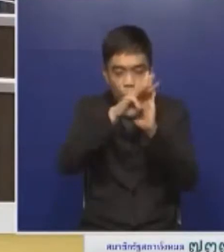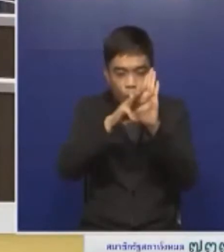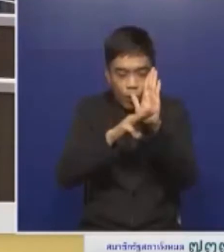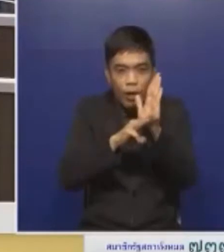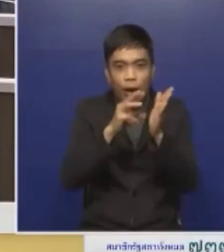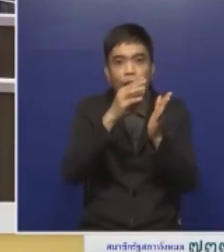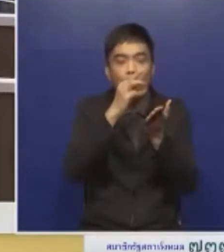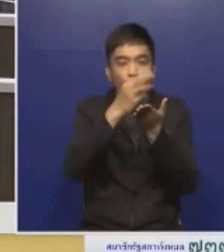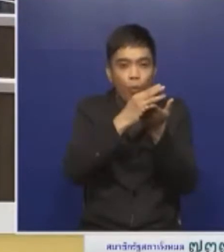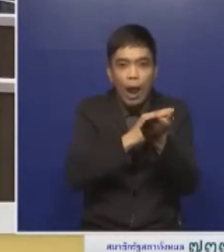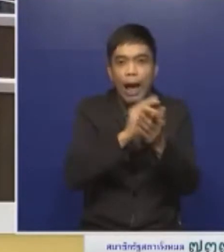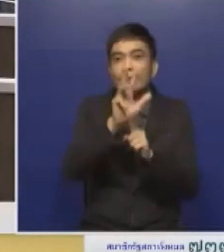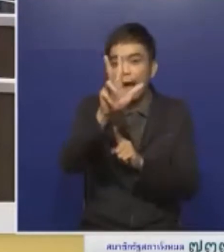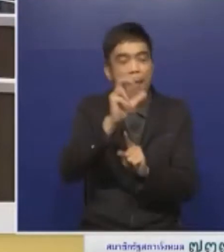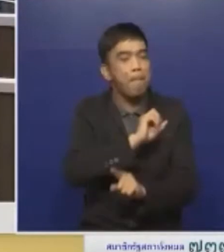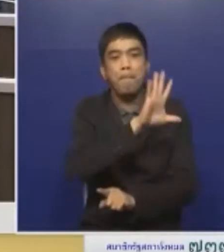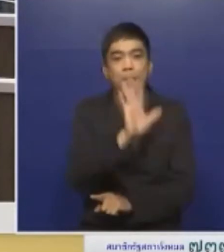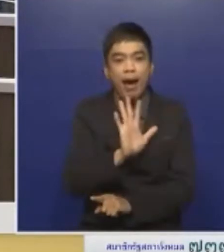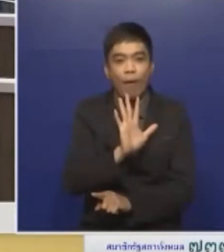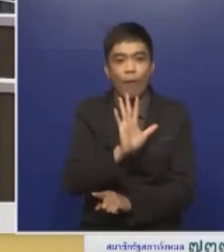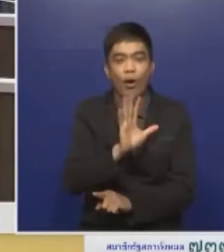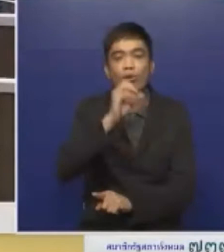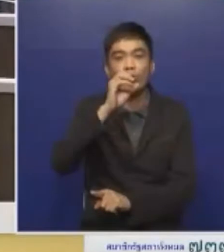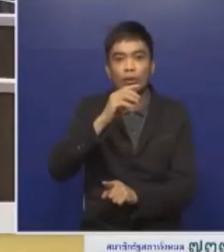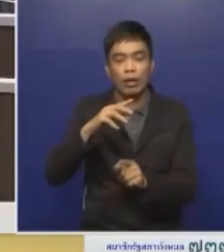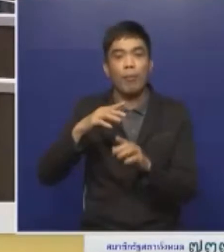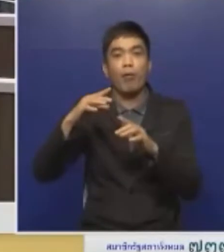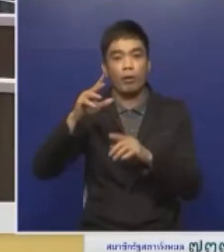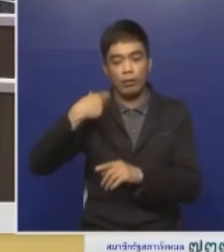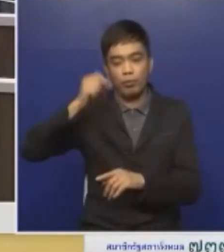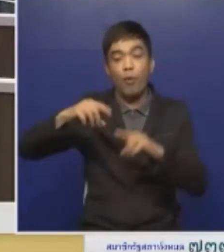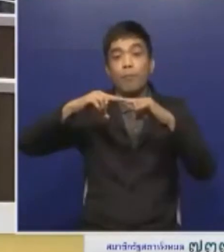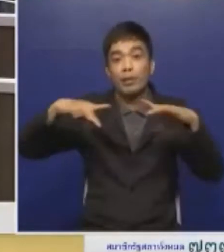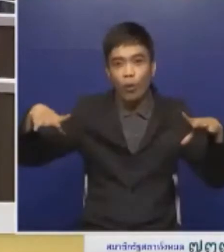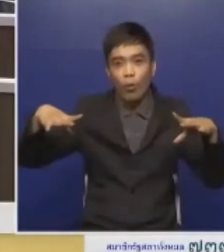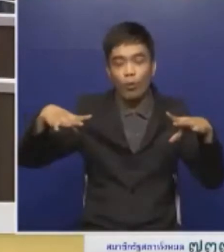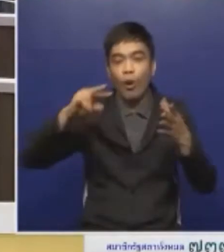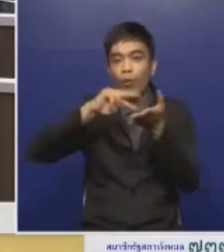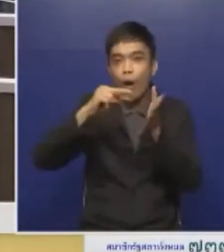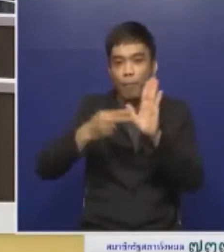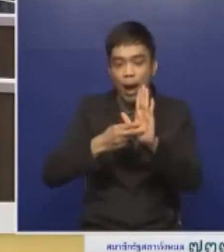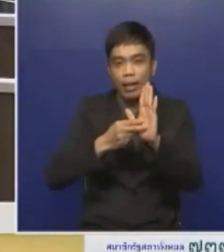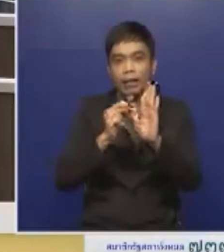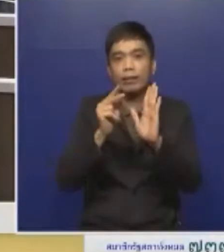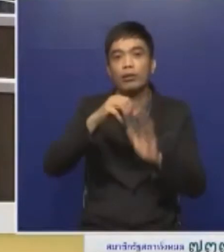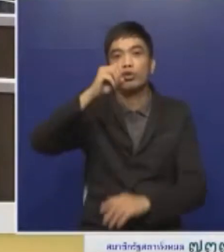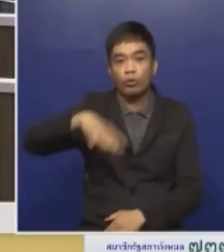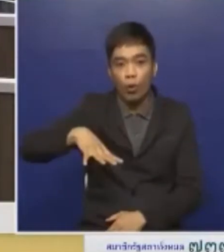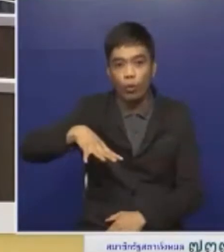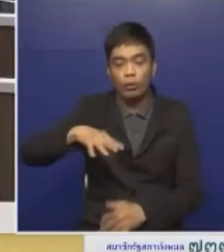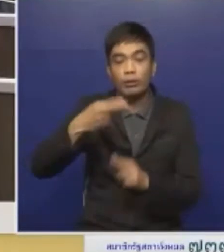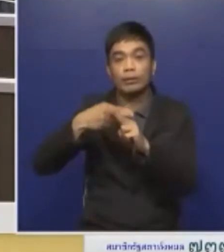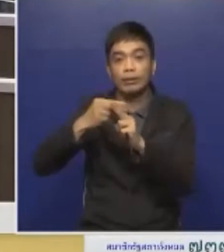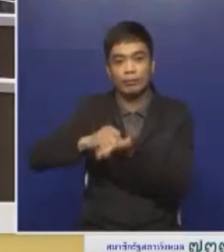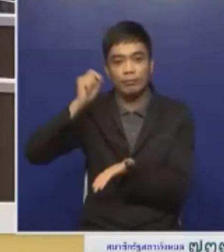ในวารัดสามเพราะขัดกบคiverชาองสารรมนูลจึงมีผลใหทำใหร่างรัมนลนี้ ตกไปลงชื่อท่านส